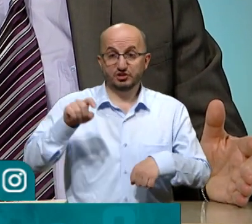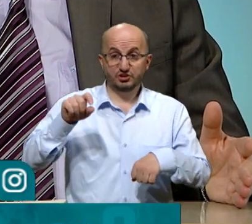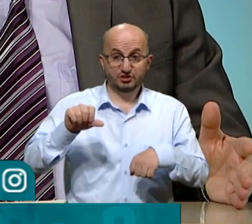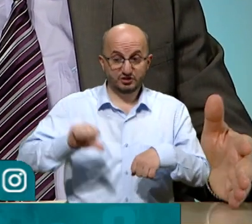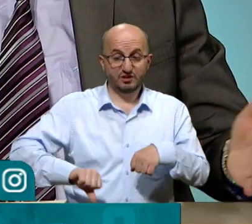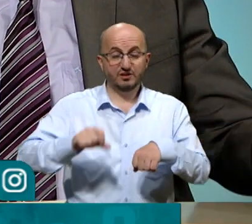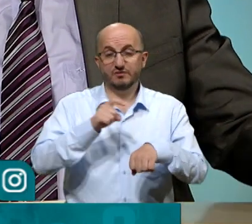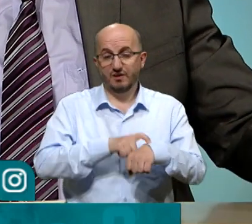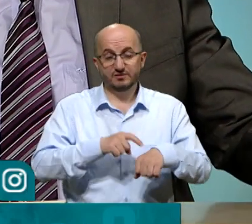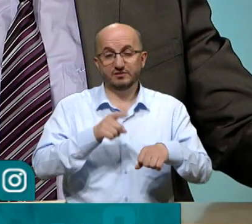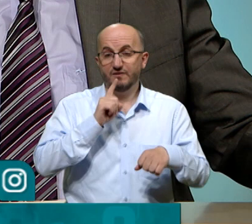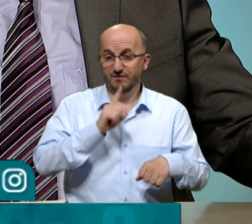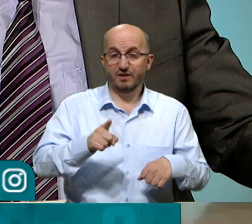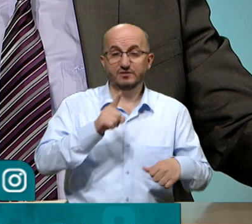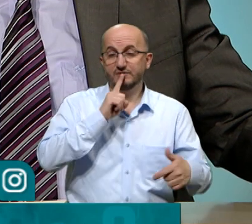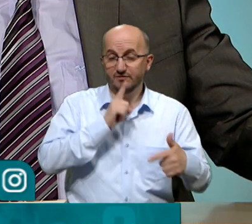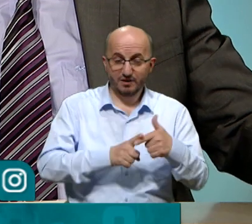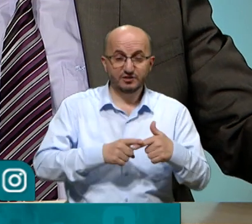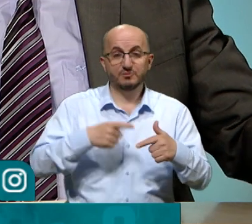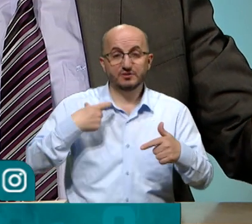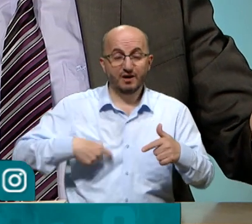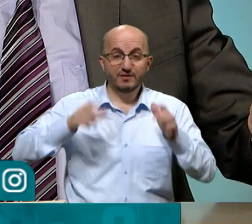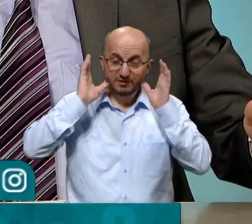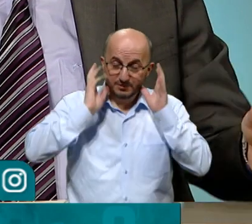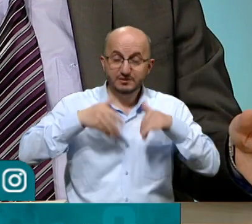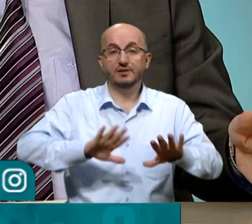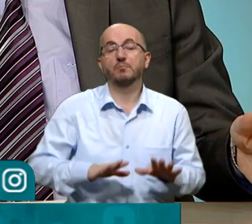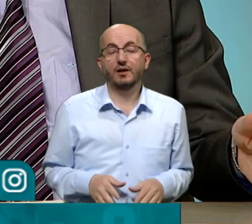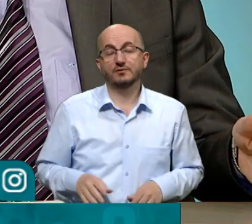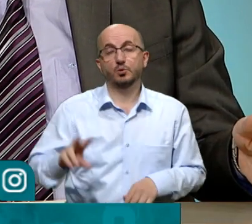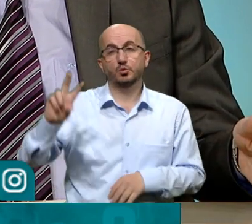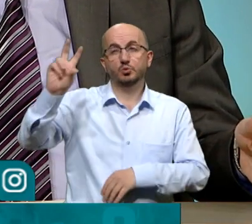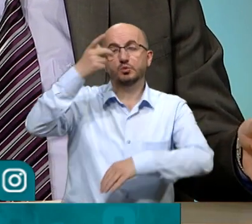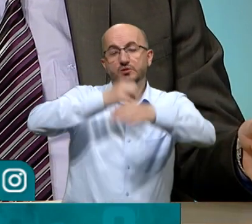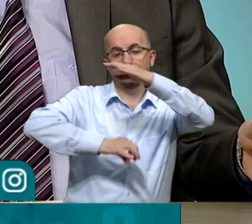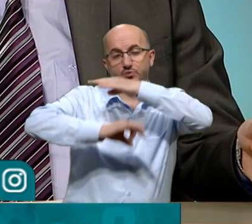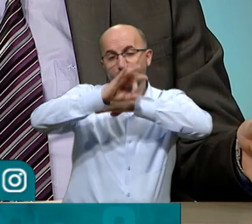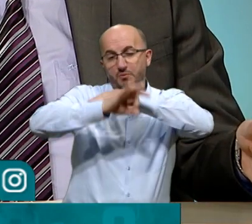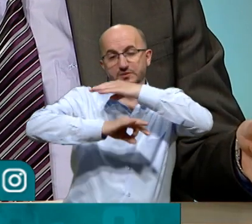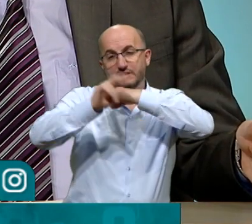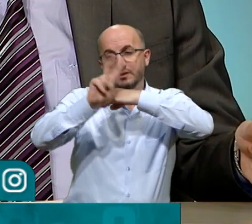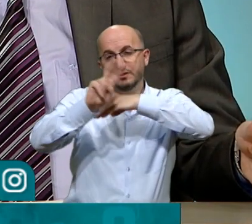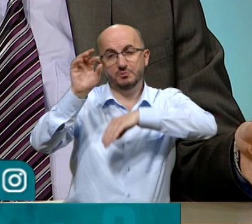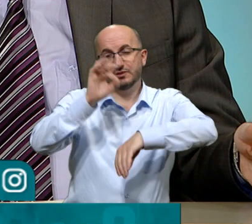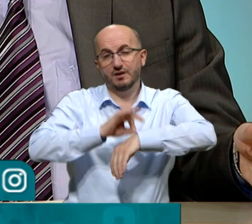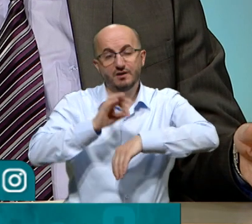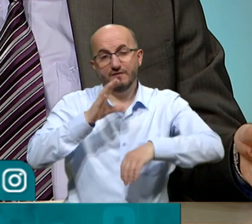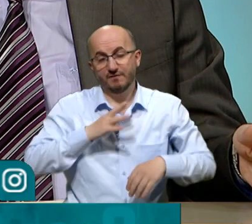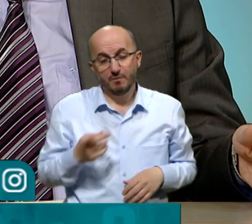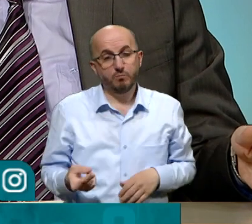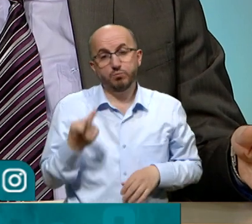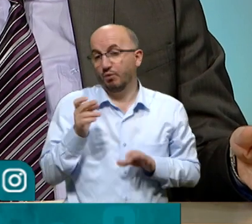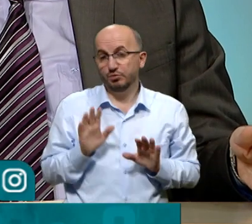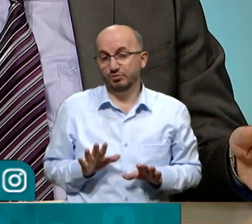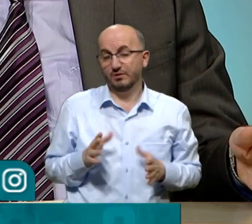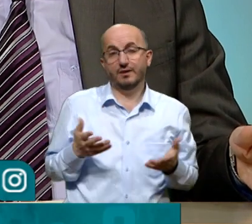Nafile namaz kılınmaz sabah namazını kıldı geldi güneşin doğmasına diyelim 20 dakika var e 20 dakika boş